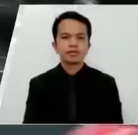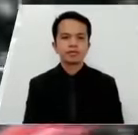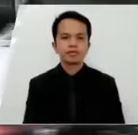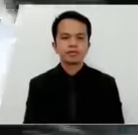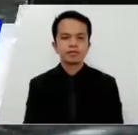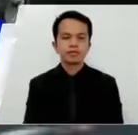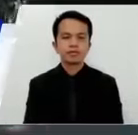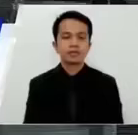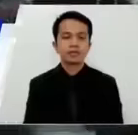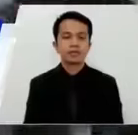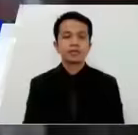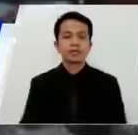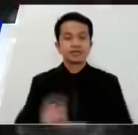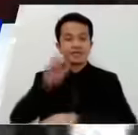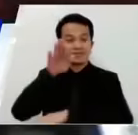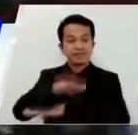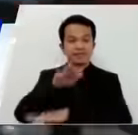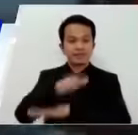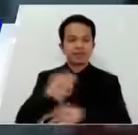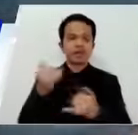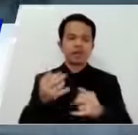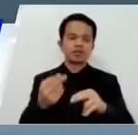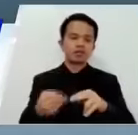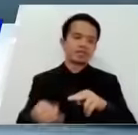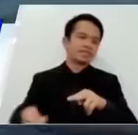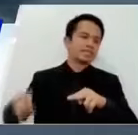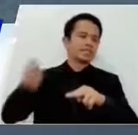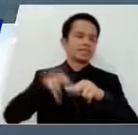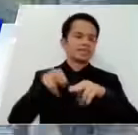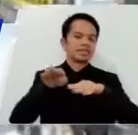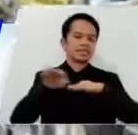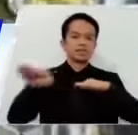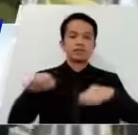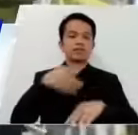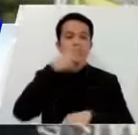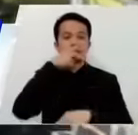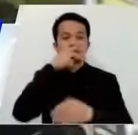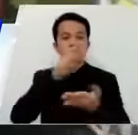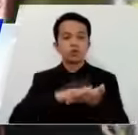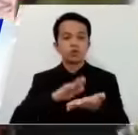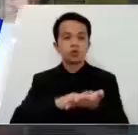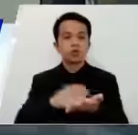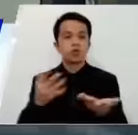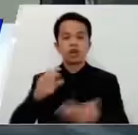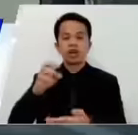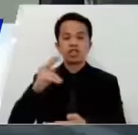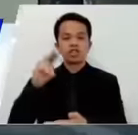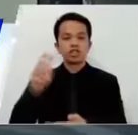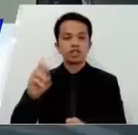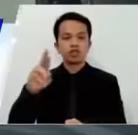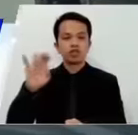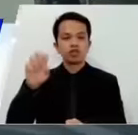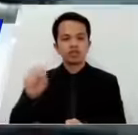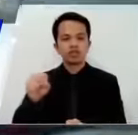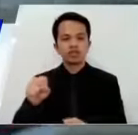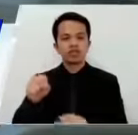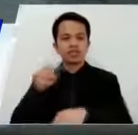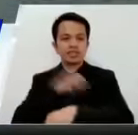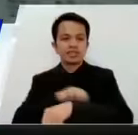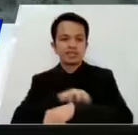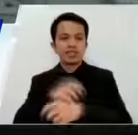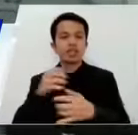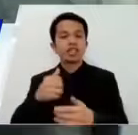Pagdating ng hapon, lalo pang bumigat ang traffic sa harap ng isang pribadong paaralan sa Chino Rosas sa Makati City. Ang iba naghihintay ng mga